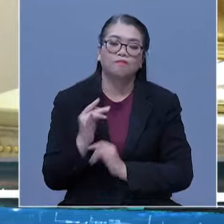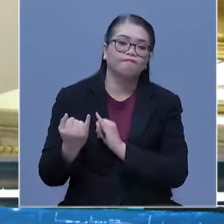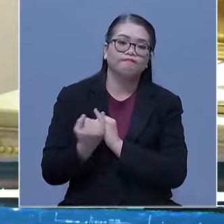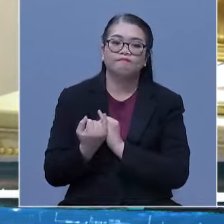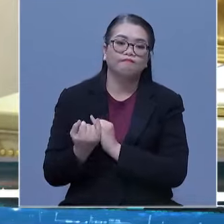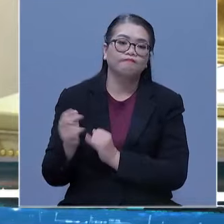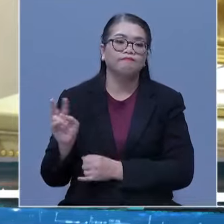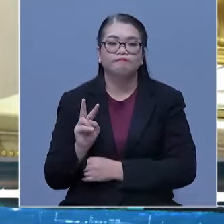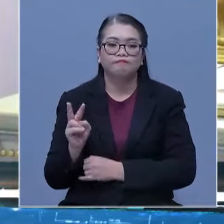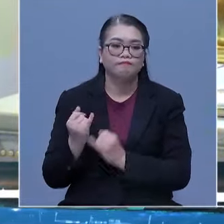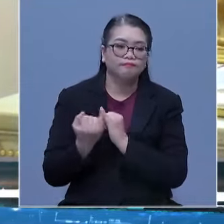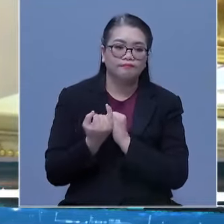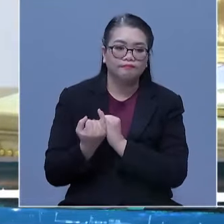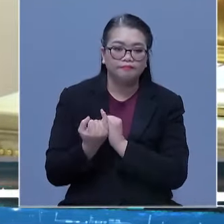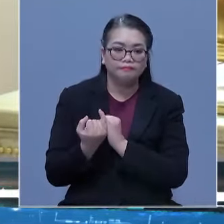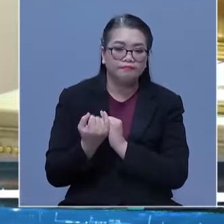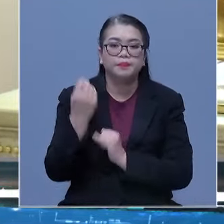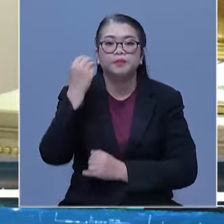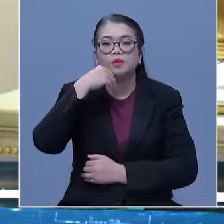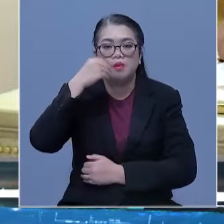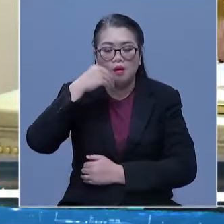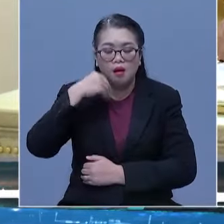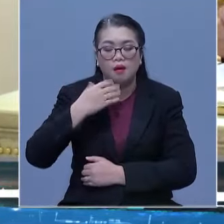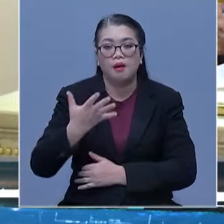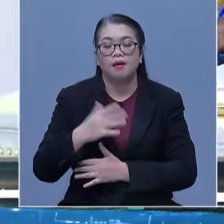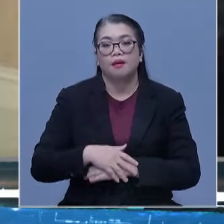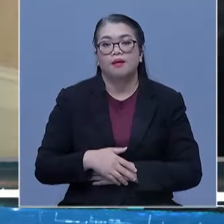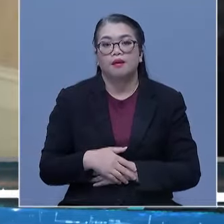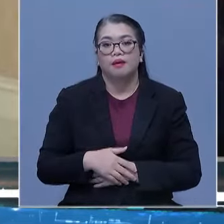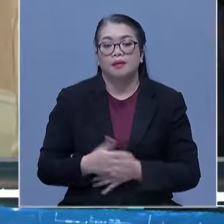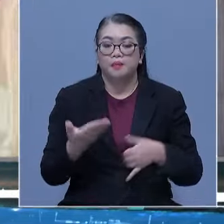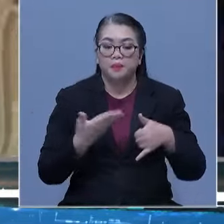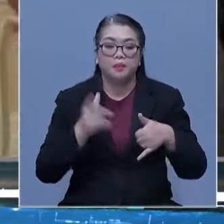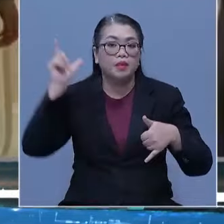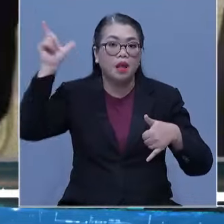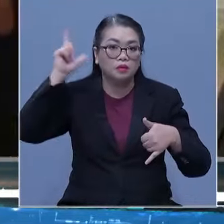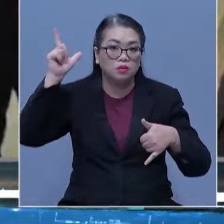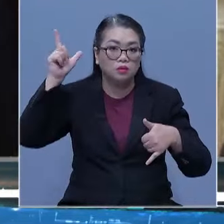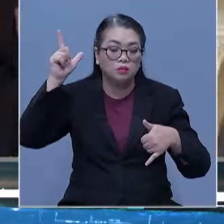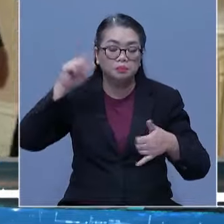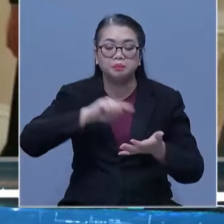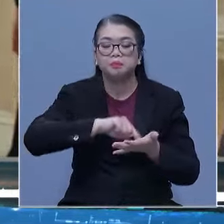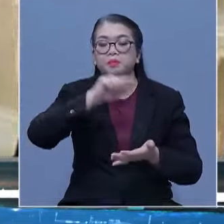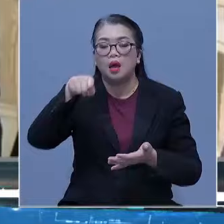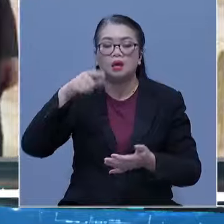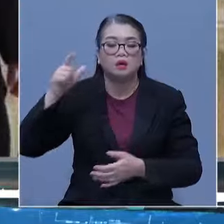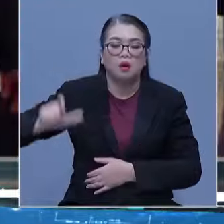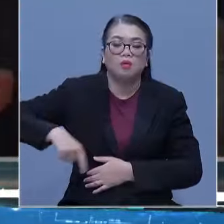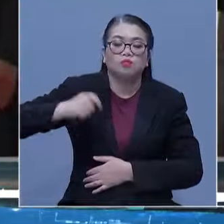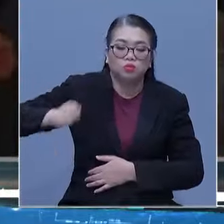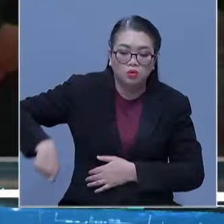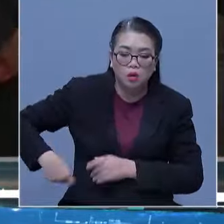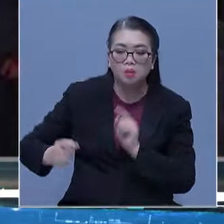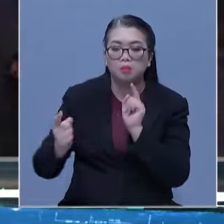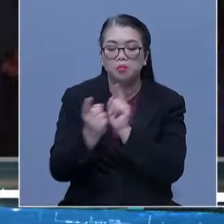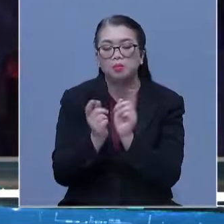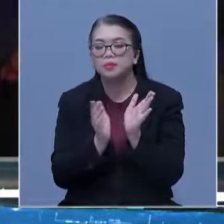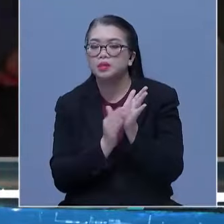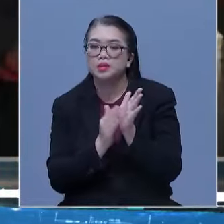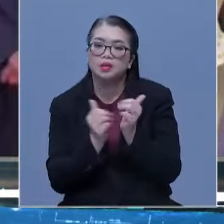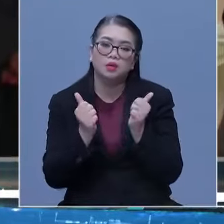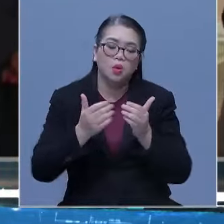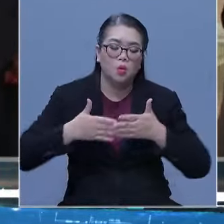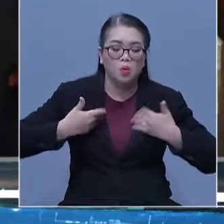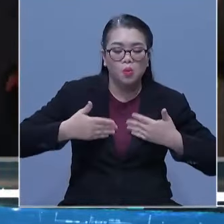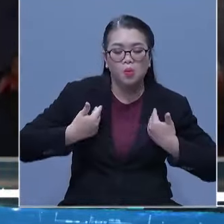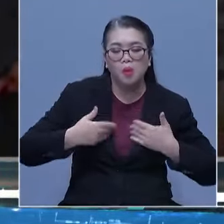ทักษิณกับสมเด็จคุนเซนทั้งกรณีที่อย่างคุณทักษิณไปที่กัมพูชาไปแสดงครับไปแสดงความยินดีไปอวย